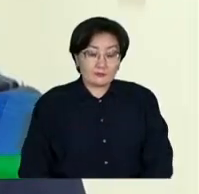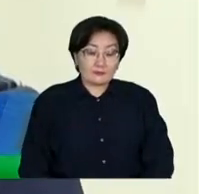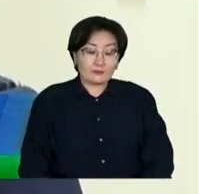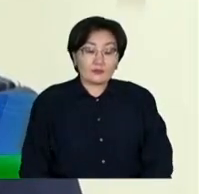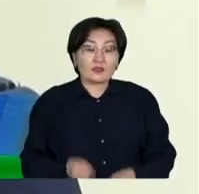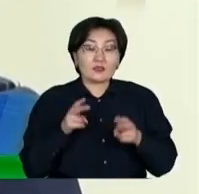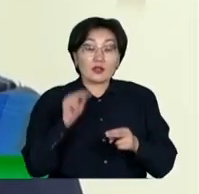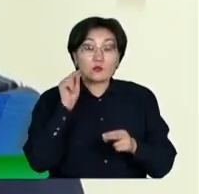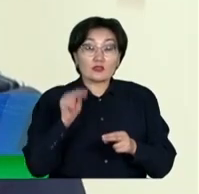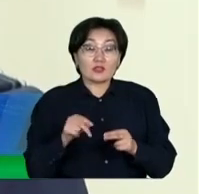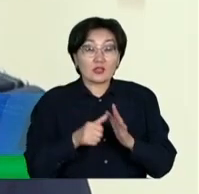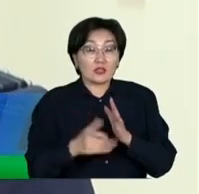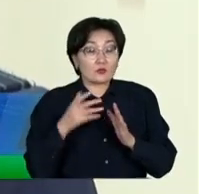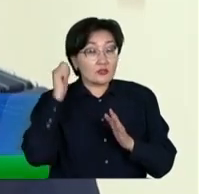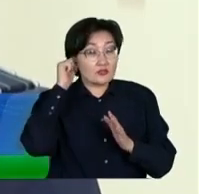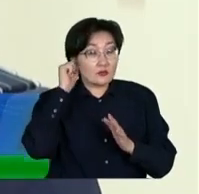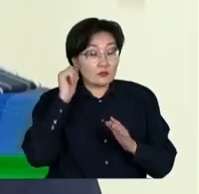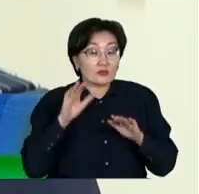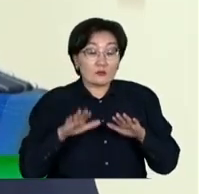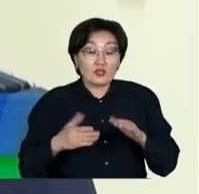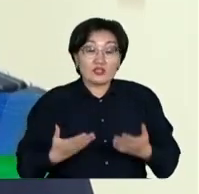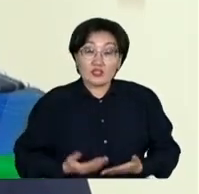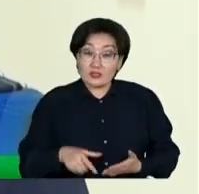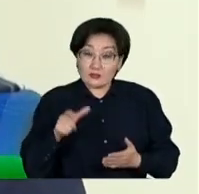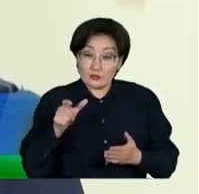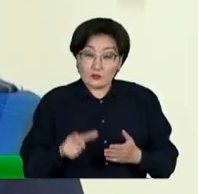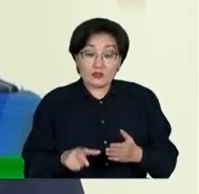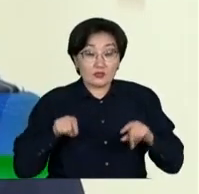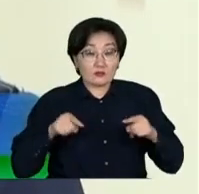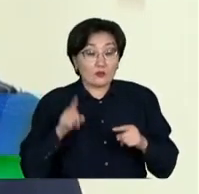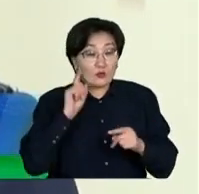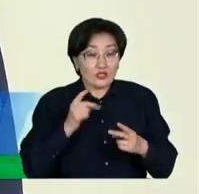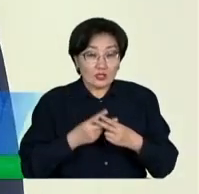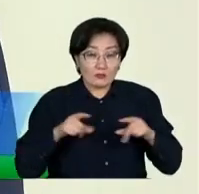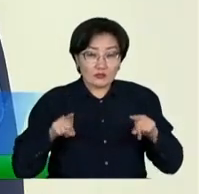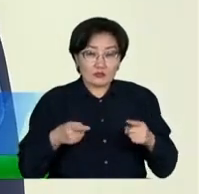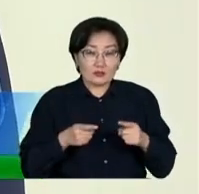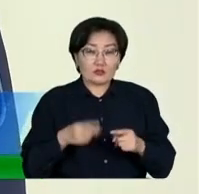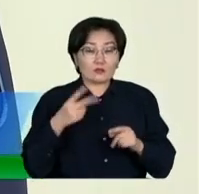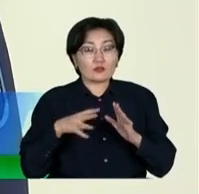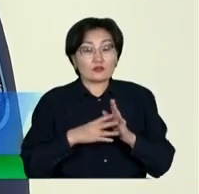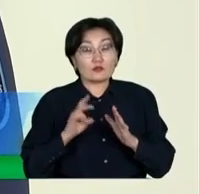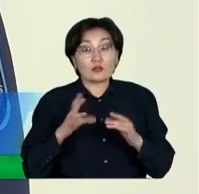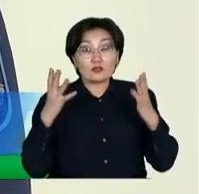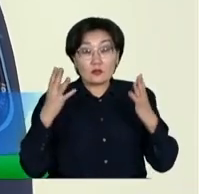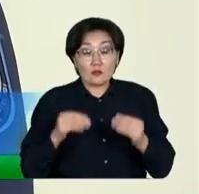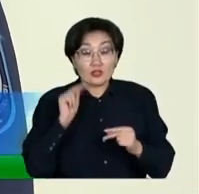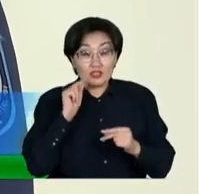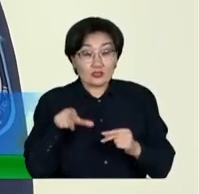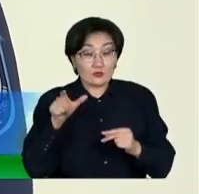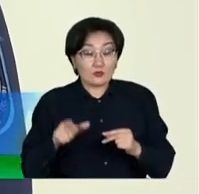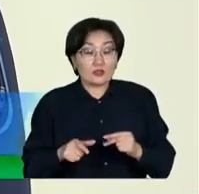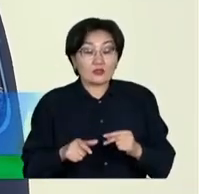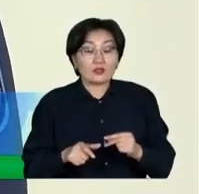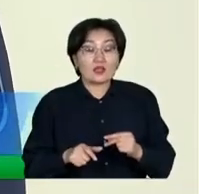Қылмысқа күдікті ретінде 65 жастағы жергілікті тұрғын ұсталып, уақытша ұстау изоляторына қамалған. 29 қарашада күдіктінің инфаркт